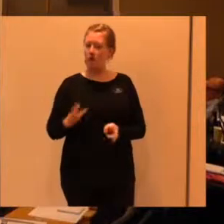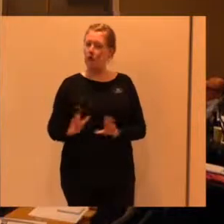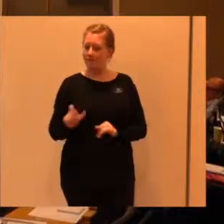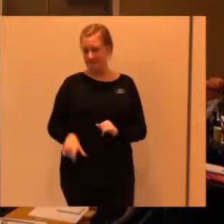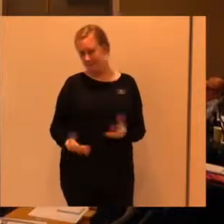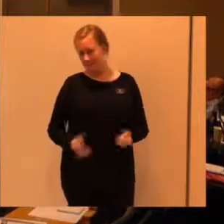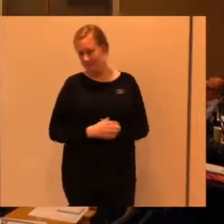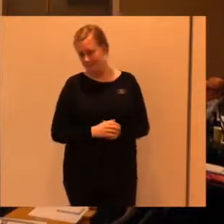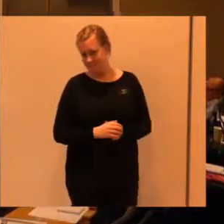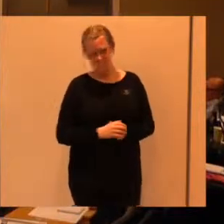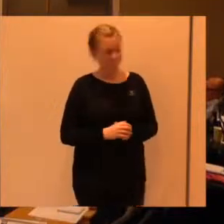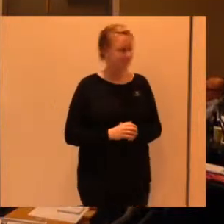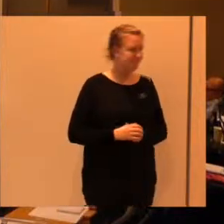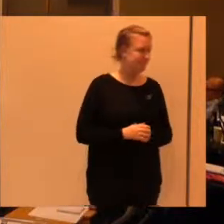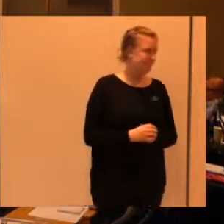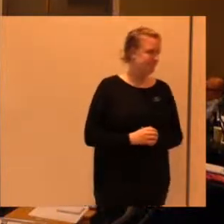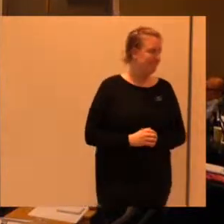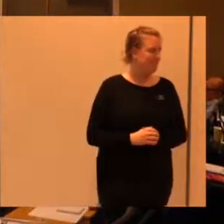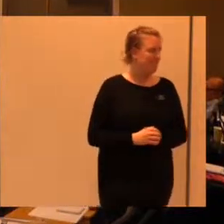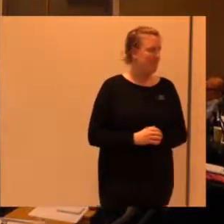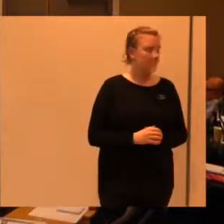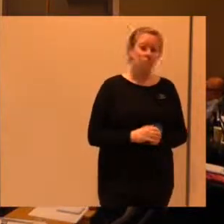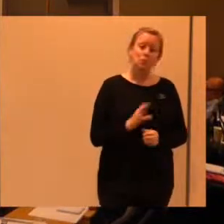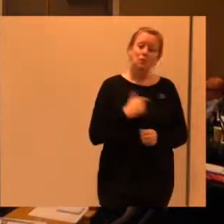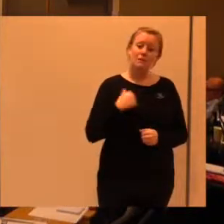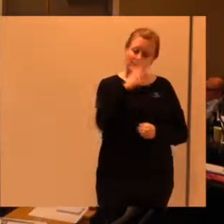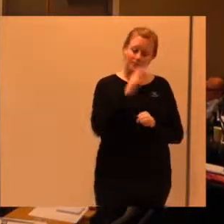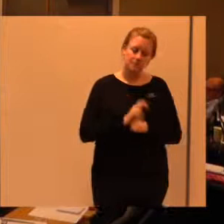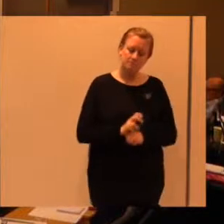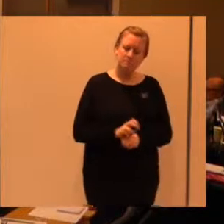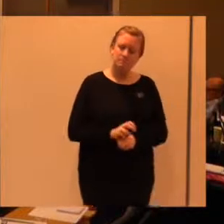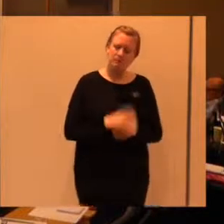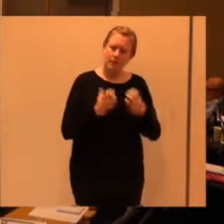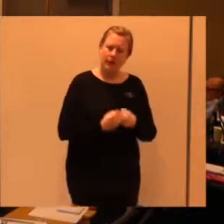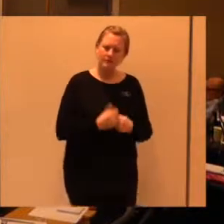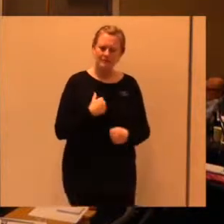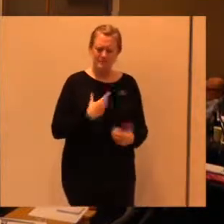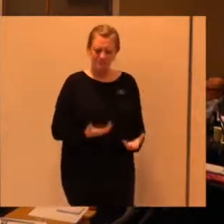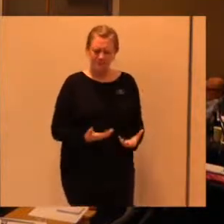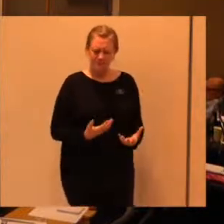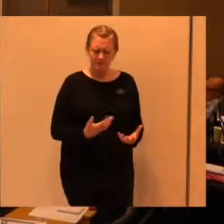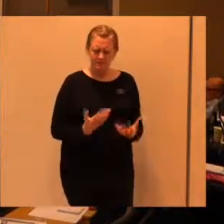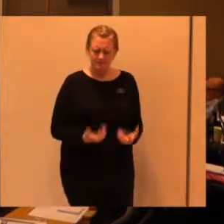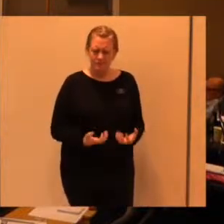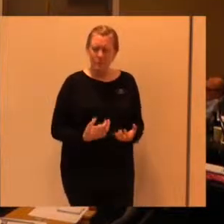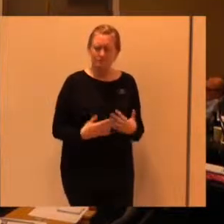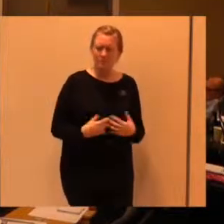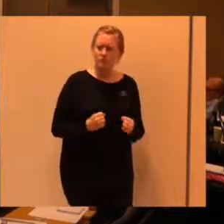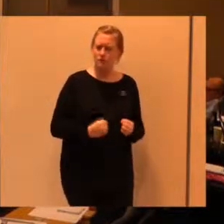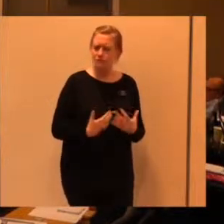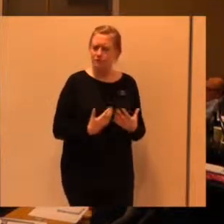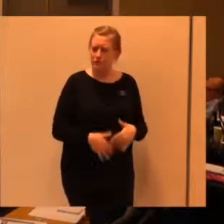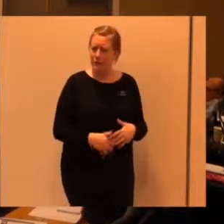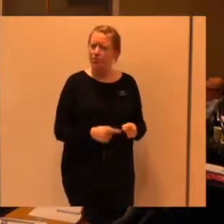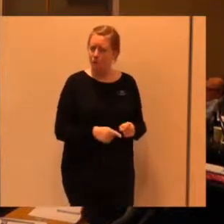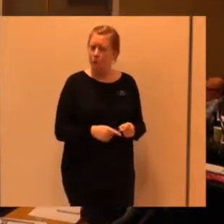svag faktor i det här som när vi tittar på det här, så vad är det som gör att det här ändå inte kommer att fungera? Och det vi kallar